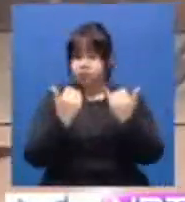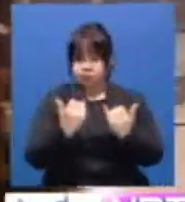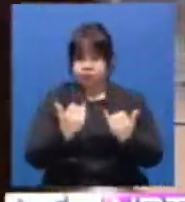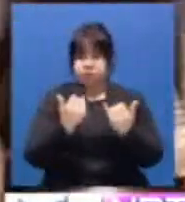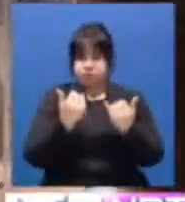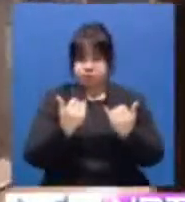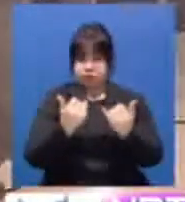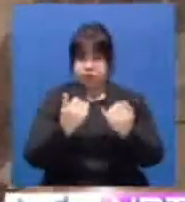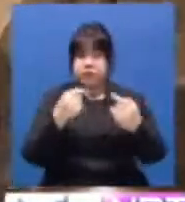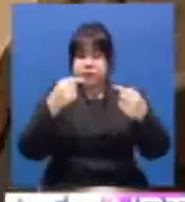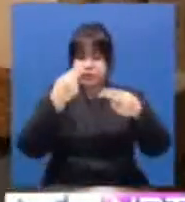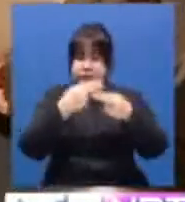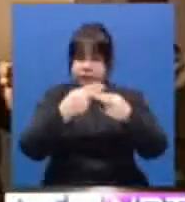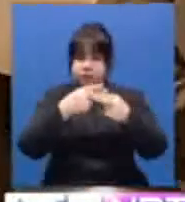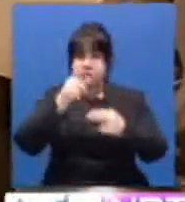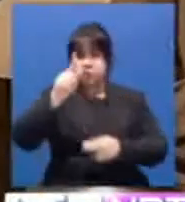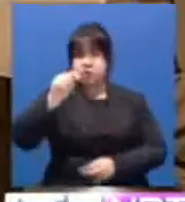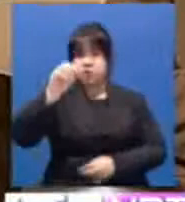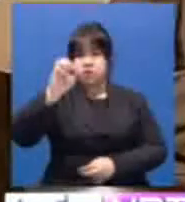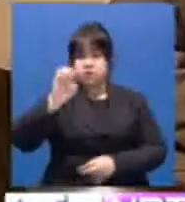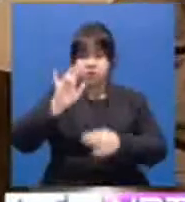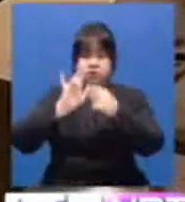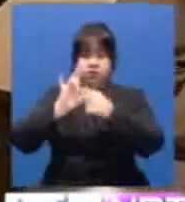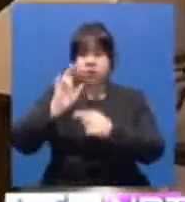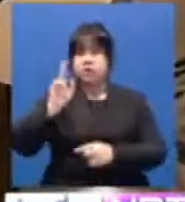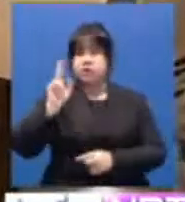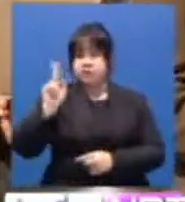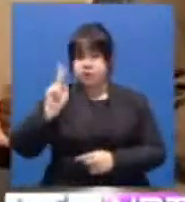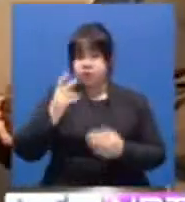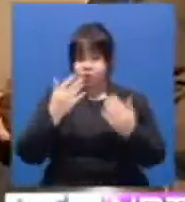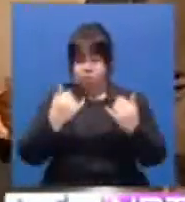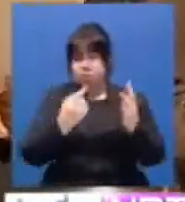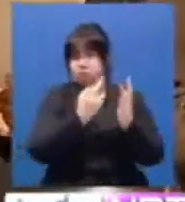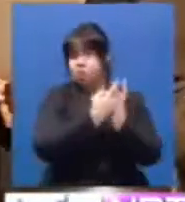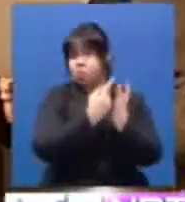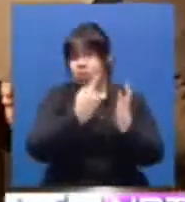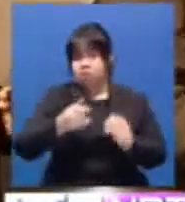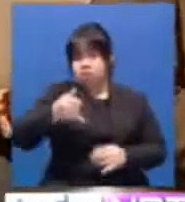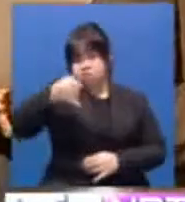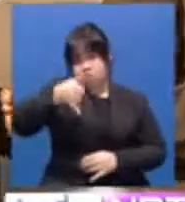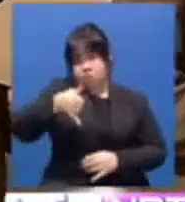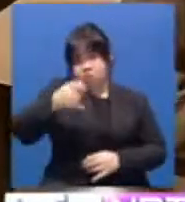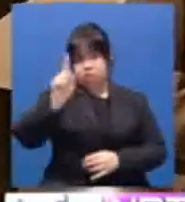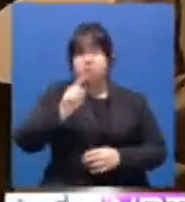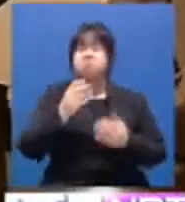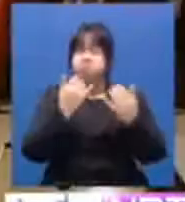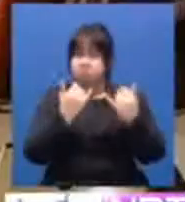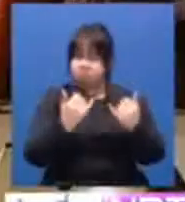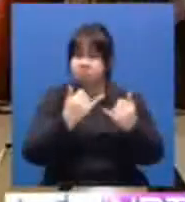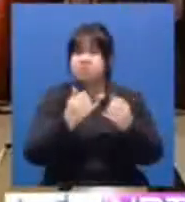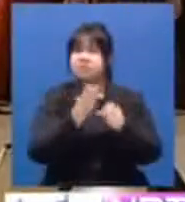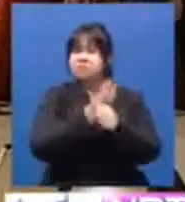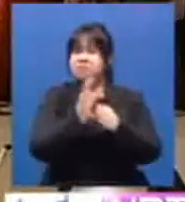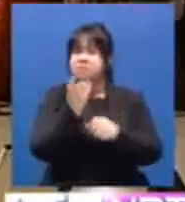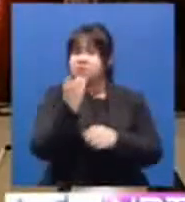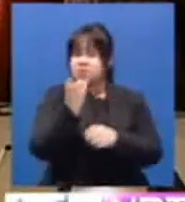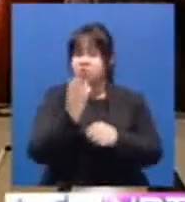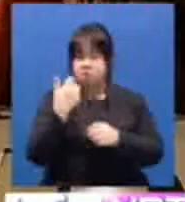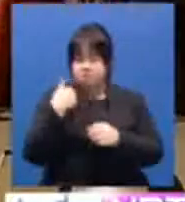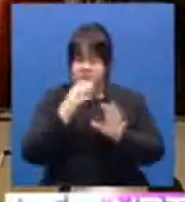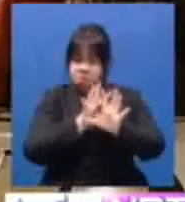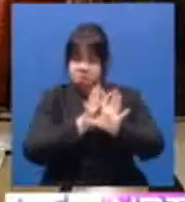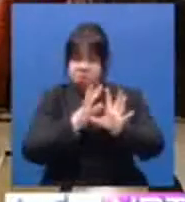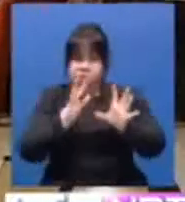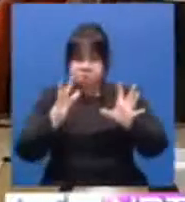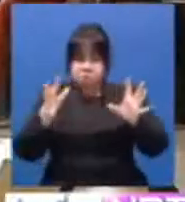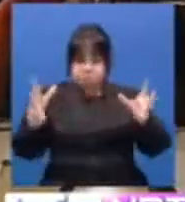โดยติ๊กชิโร่ตัวแทนของกลุ่มศิลปินที่ขึ้นแสดงในคอนเสิร์ตนี้ยอมรับว่านี่เป็นเพียงส่วนหนึ่งของทัพศิลปินเท่านั้นยังมีศิ